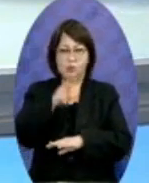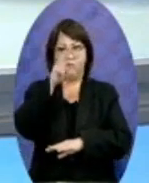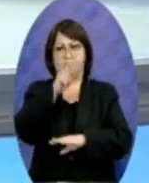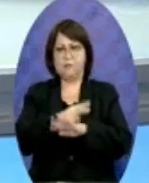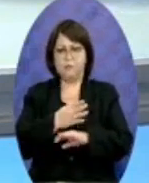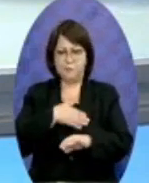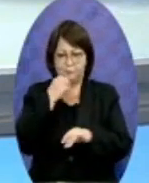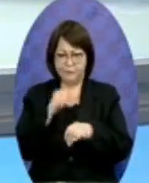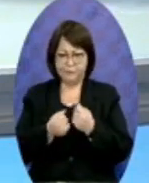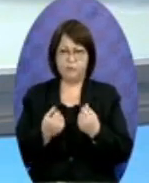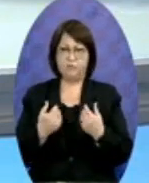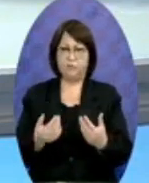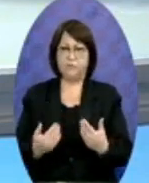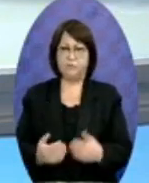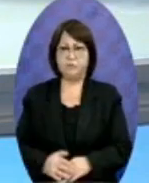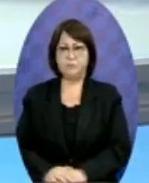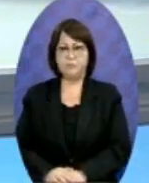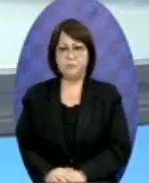эм шимэгчлэнүүд хэлж байна.